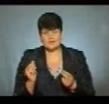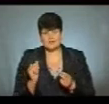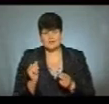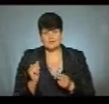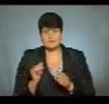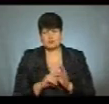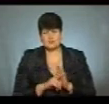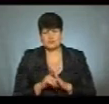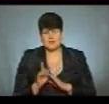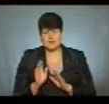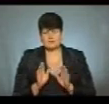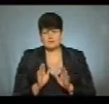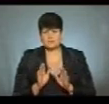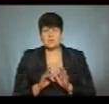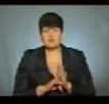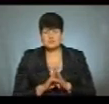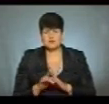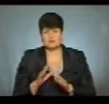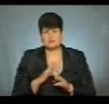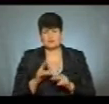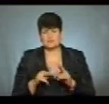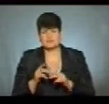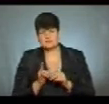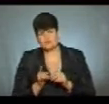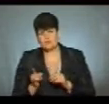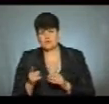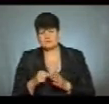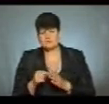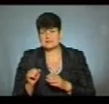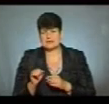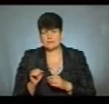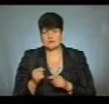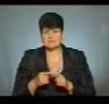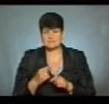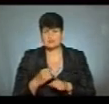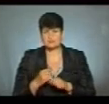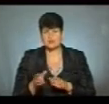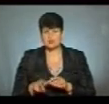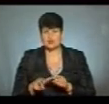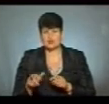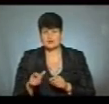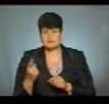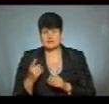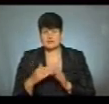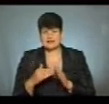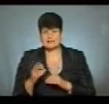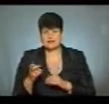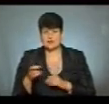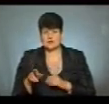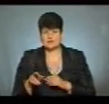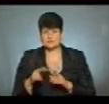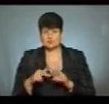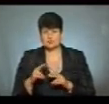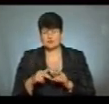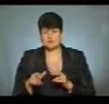ми почнемо, бо ми фактично почали вже будівництво обходу міста Теребовлі. Це зроблена дорога з першої категорії, ще